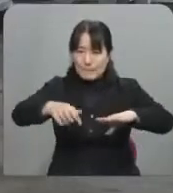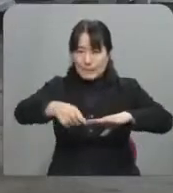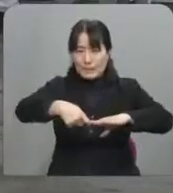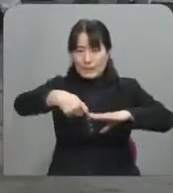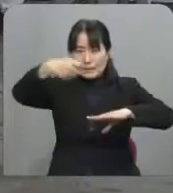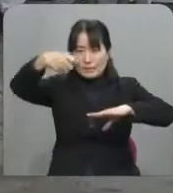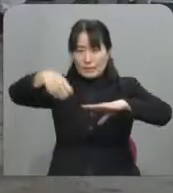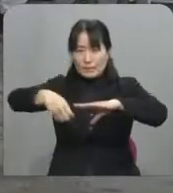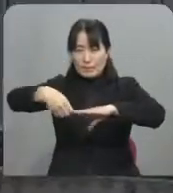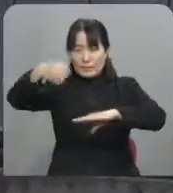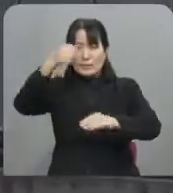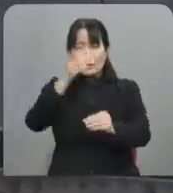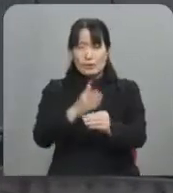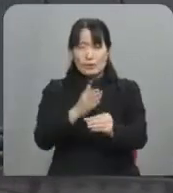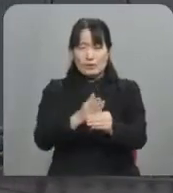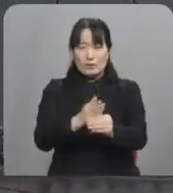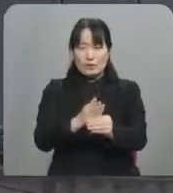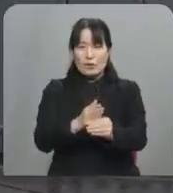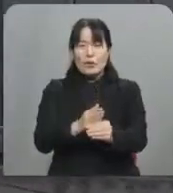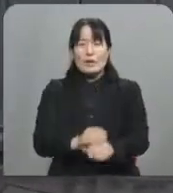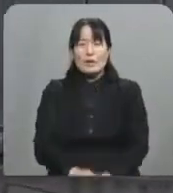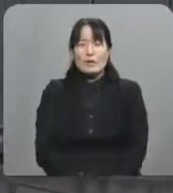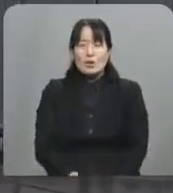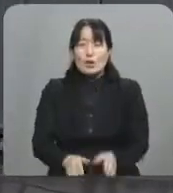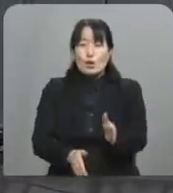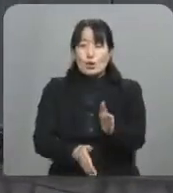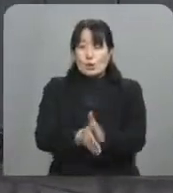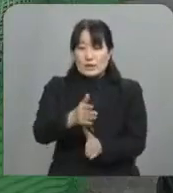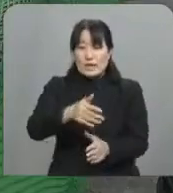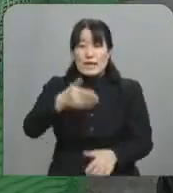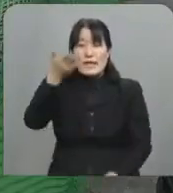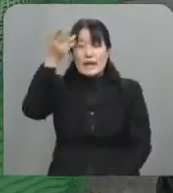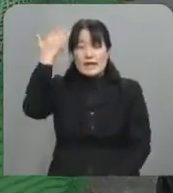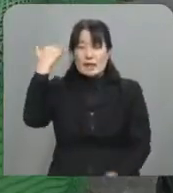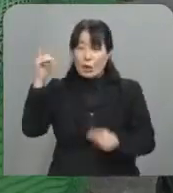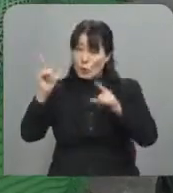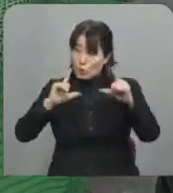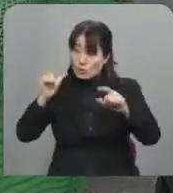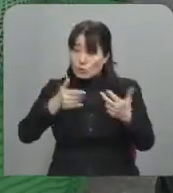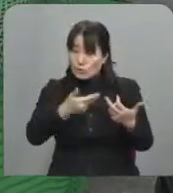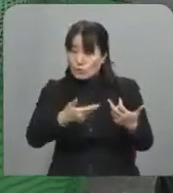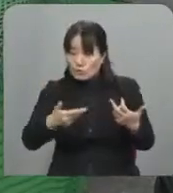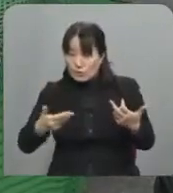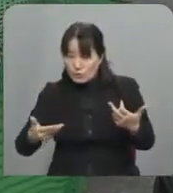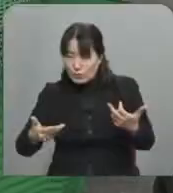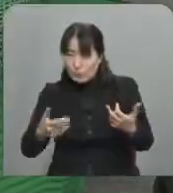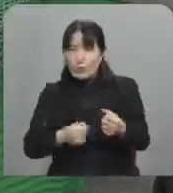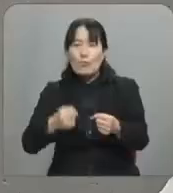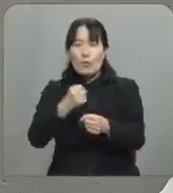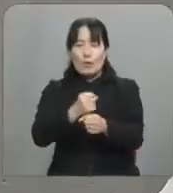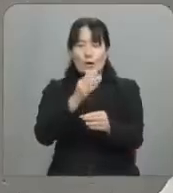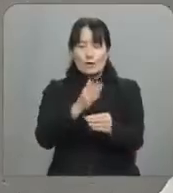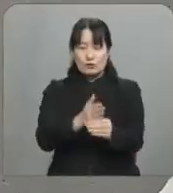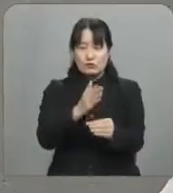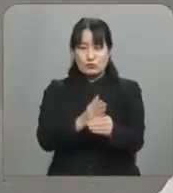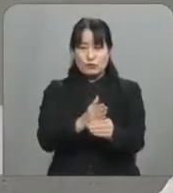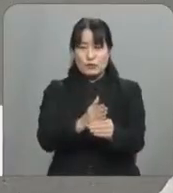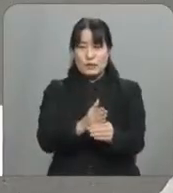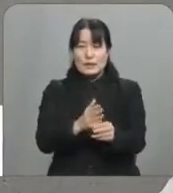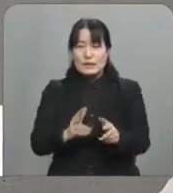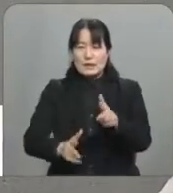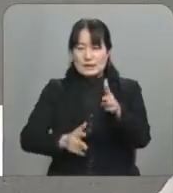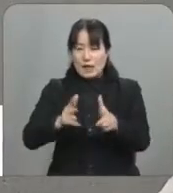뜯어내고 있습니다. 콘크리트를 걷어내고 도심지의 옛 물길을 되살리는 작업. 단개천 생태하천 복원